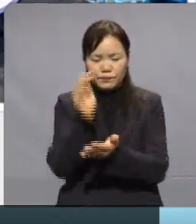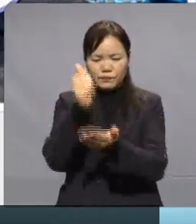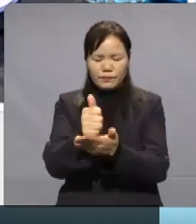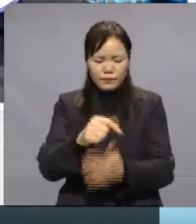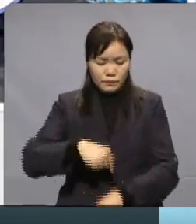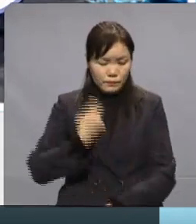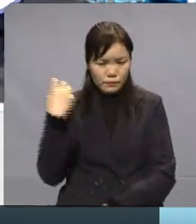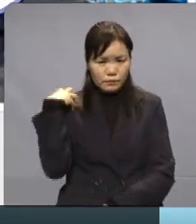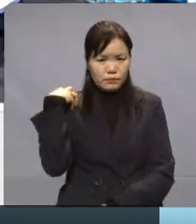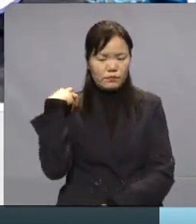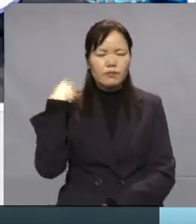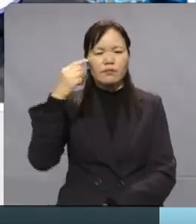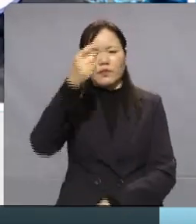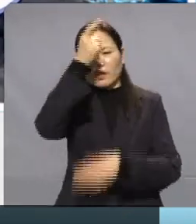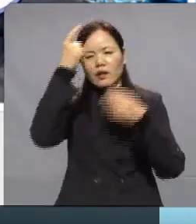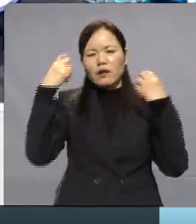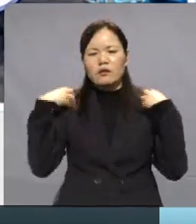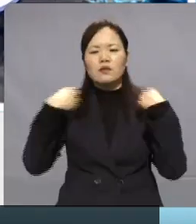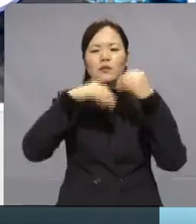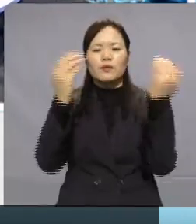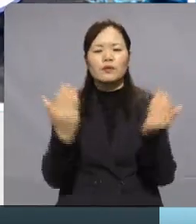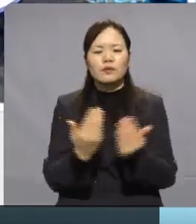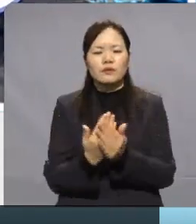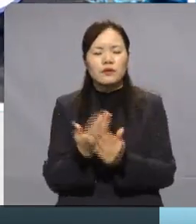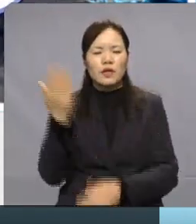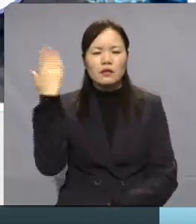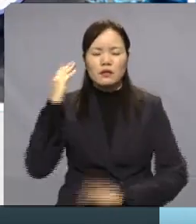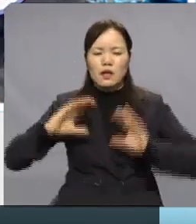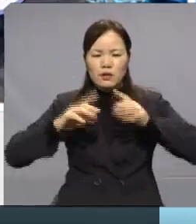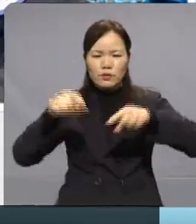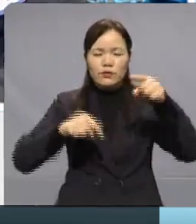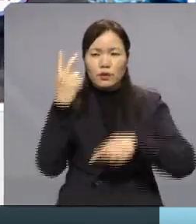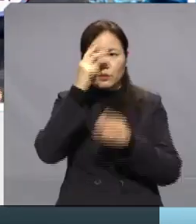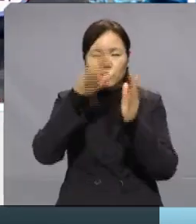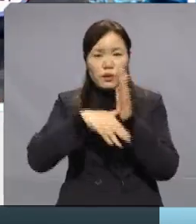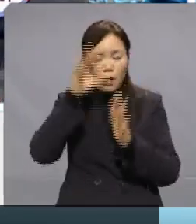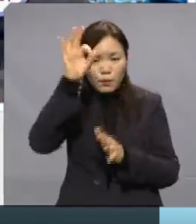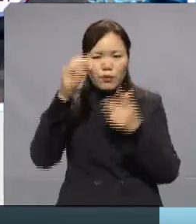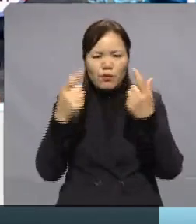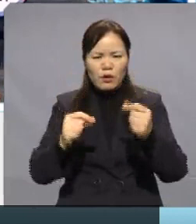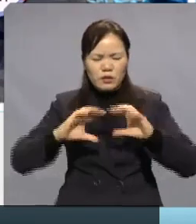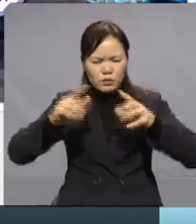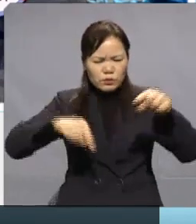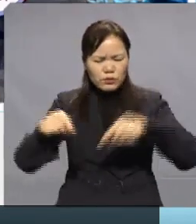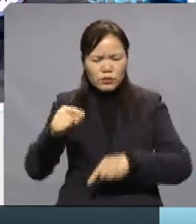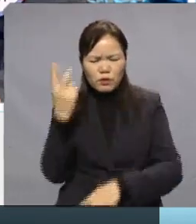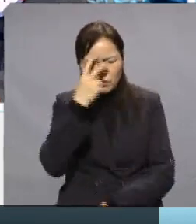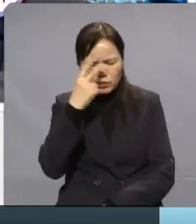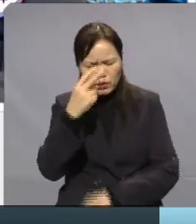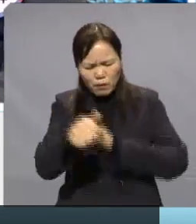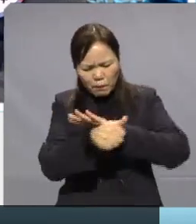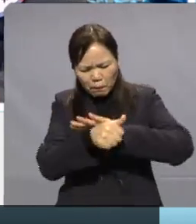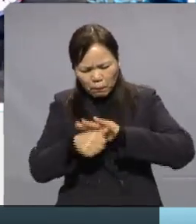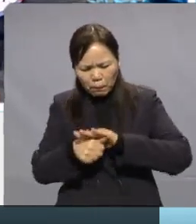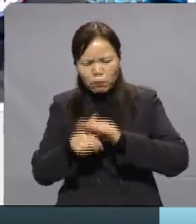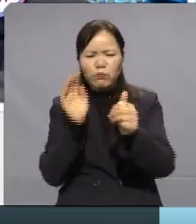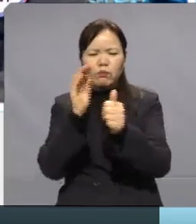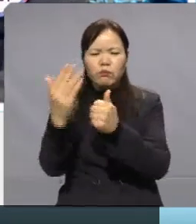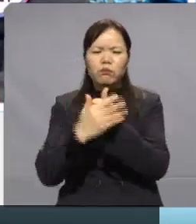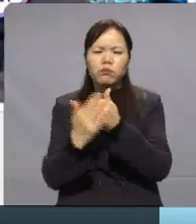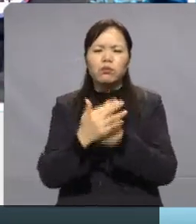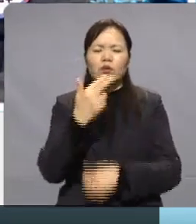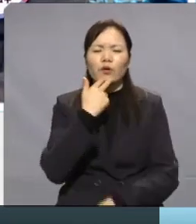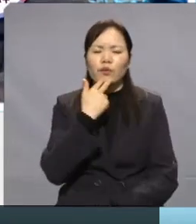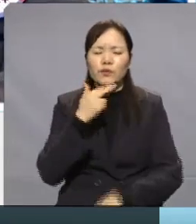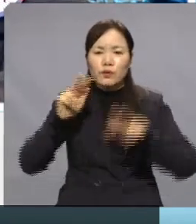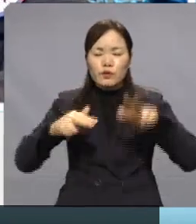책임이냐? 정권 전체가 지난 국정조사에서 봤듯이 국정조사에 굉장히 소극적이고 비협조적이었습니다. 그리고